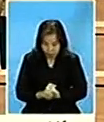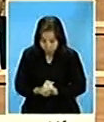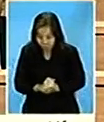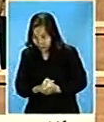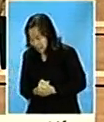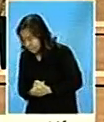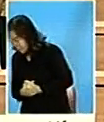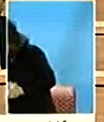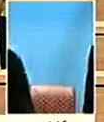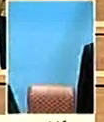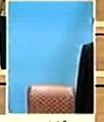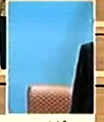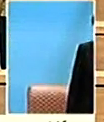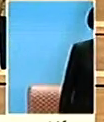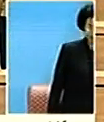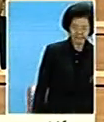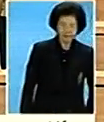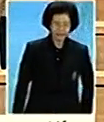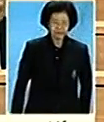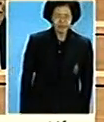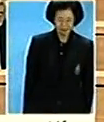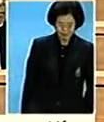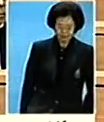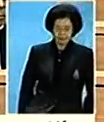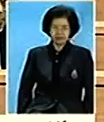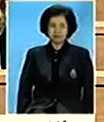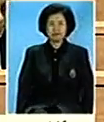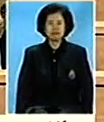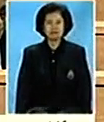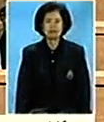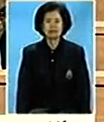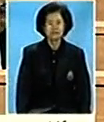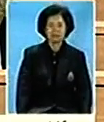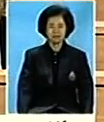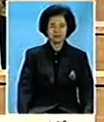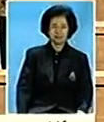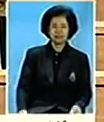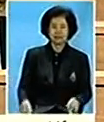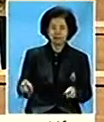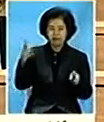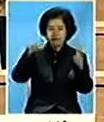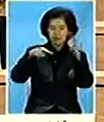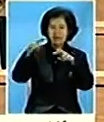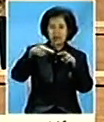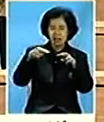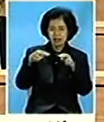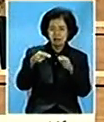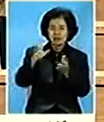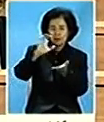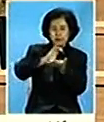านจากการที่เราได้พิจารณาพระราชบัญญัติงบประมาณรายจ่ายประจำปีมาหลายครั้งนะครับเราก็จะพบว่